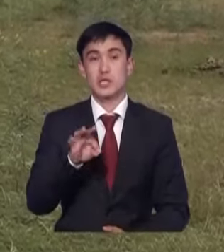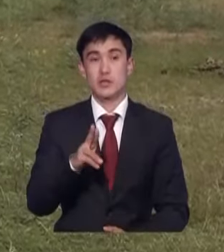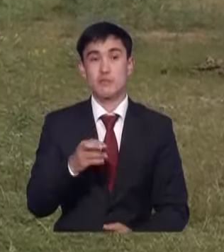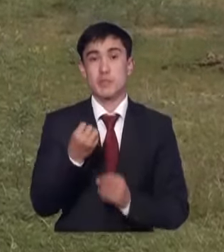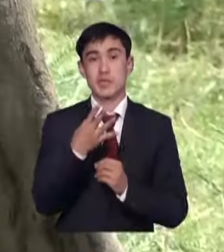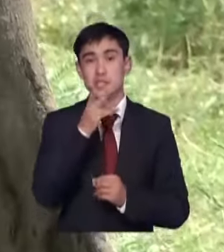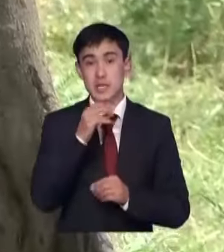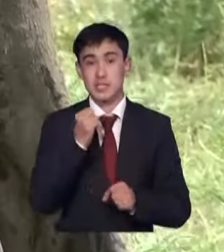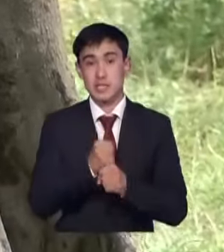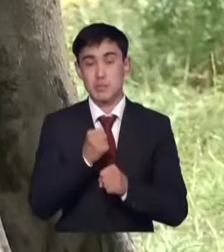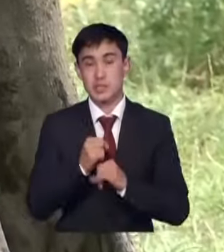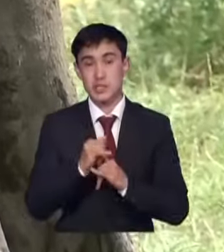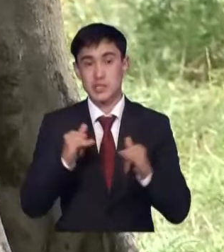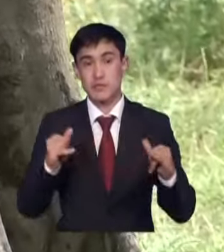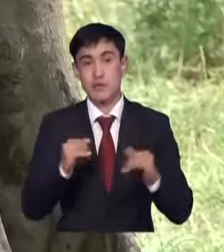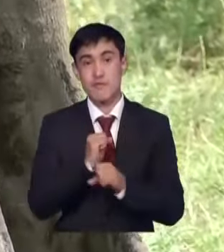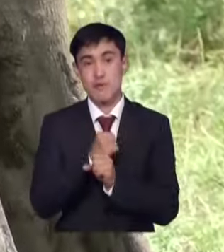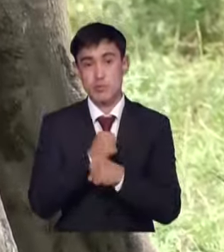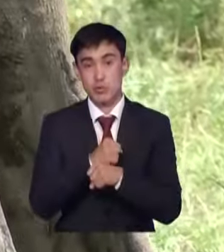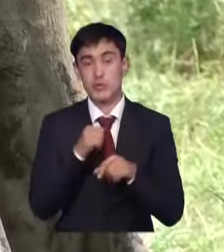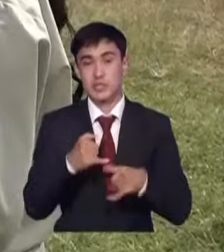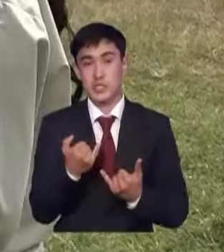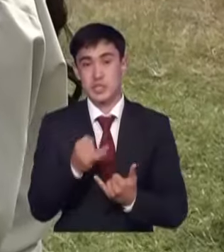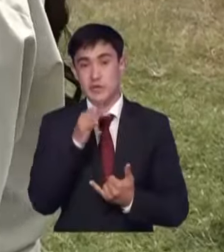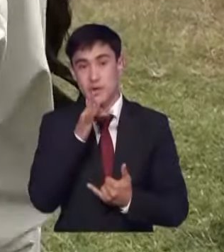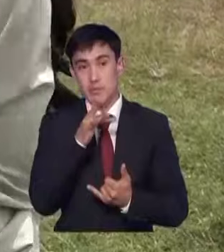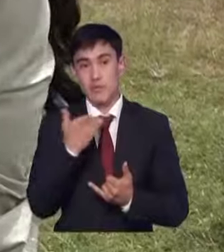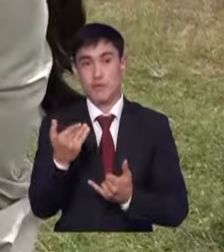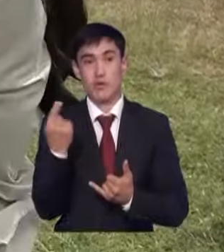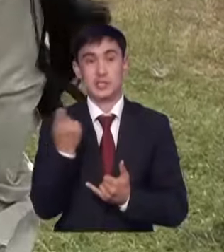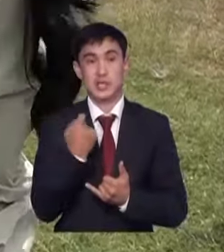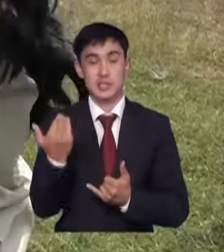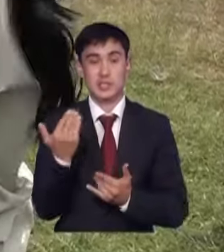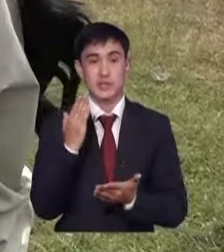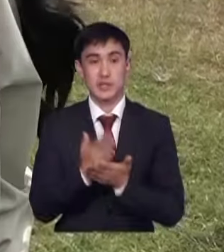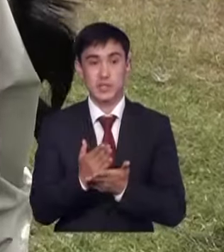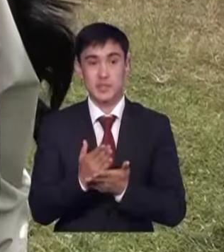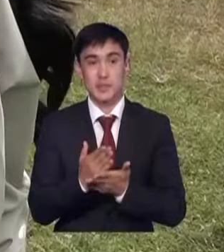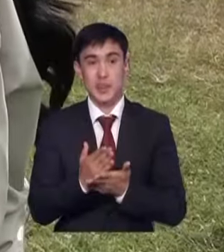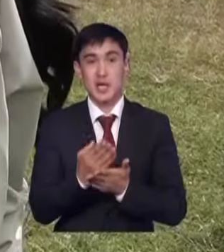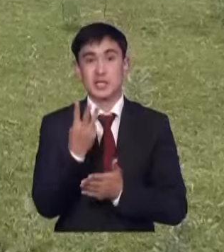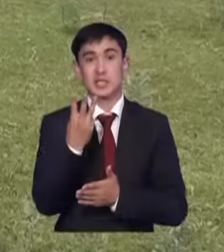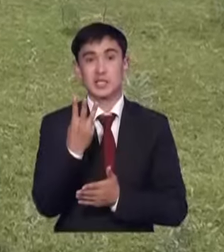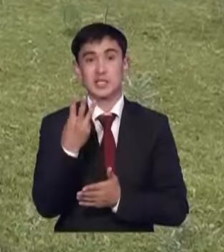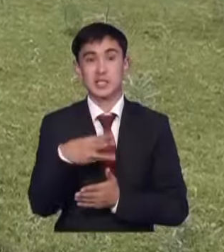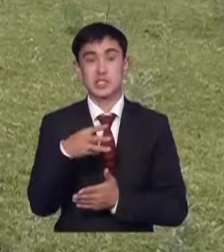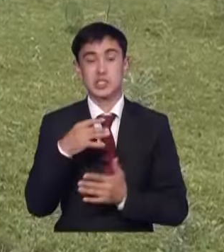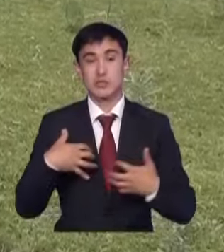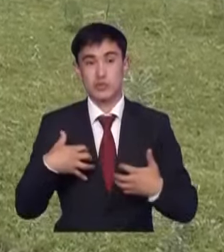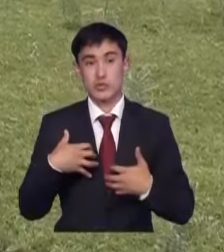лет занимается разведением верблюдов. В настоящее время в его крестьянском хозяйстве насчитывается 30